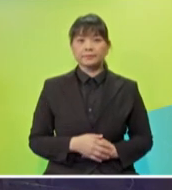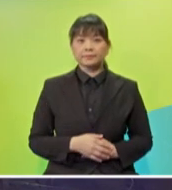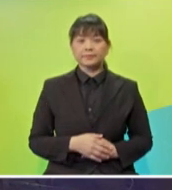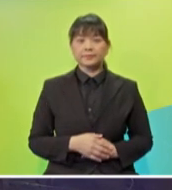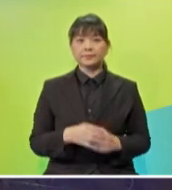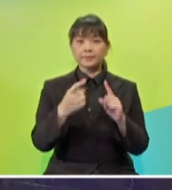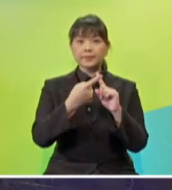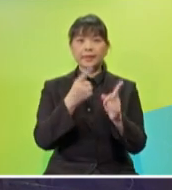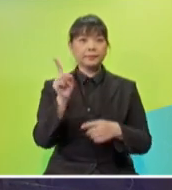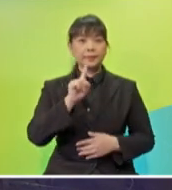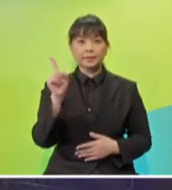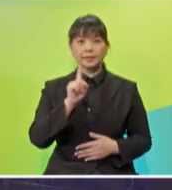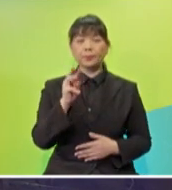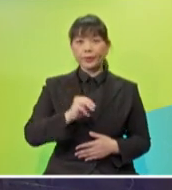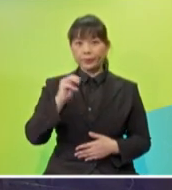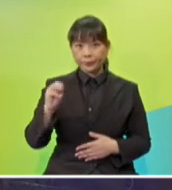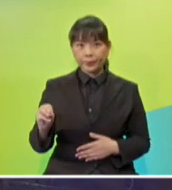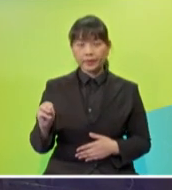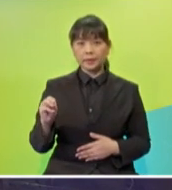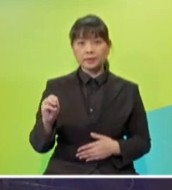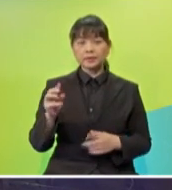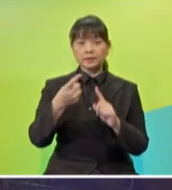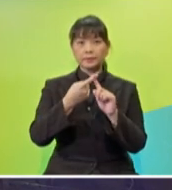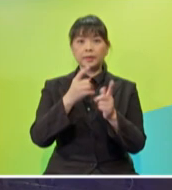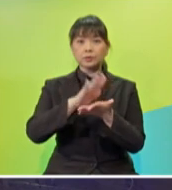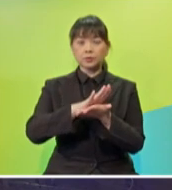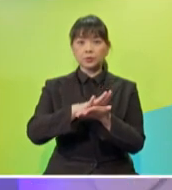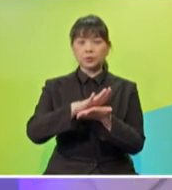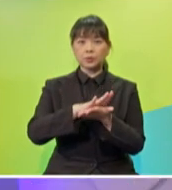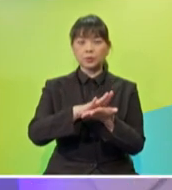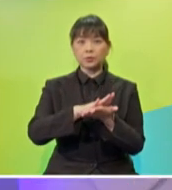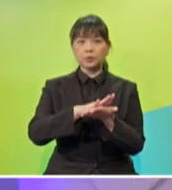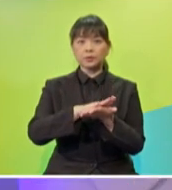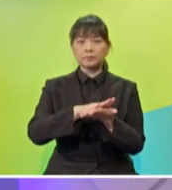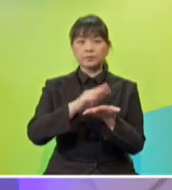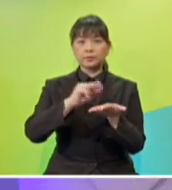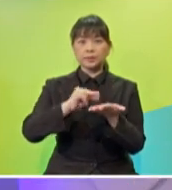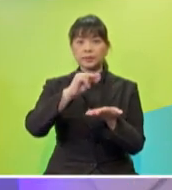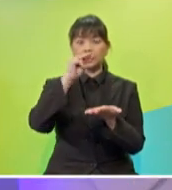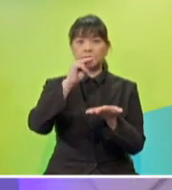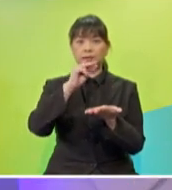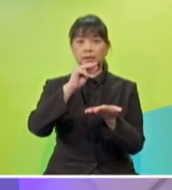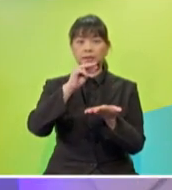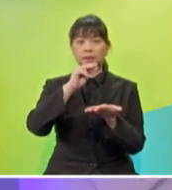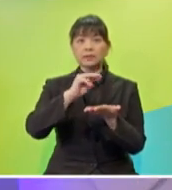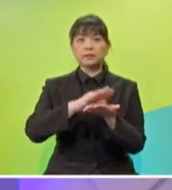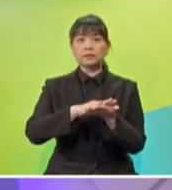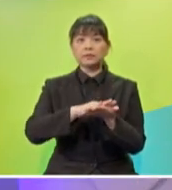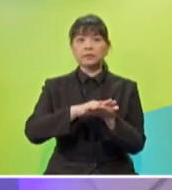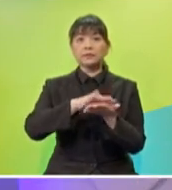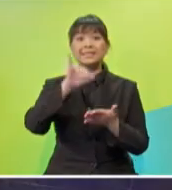mereka ini semua cewek gua Sekolah Menengah kebangsaan Datuk undangmu